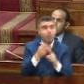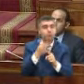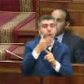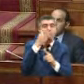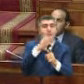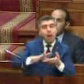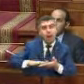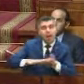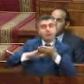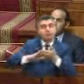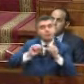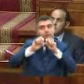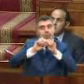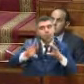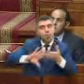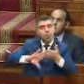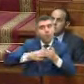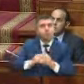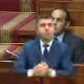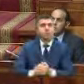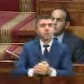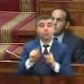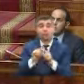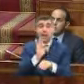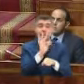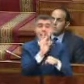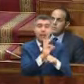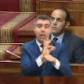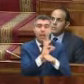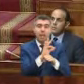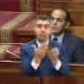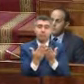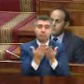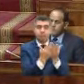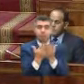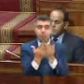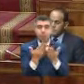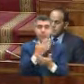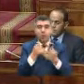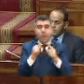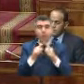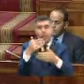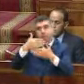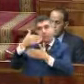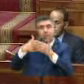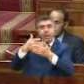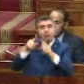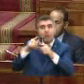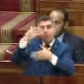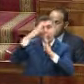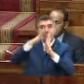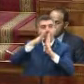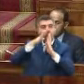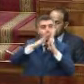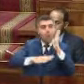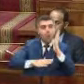ديالها. السيد الوزير، التعليم هو المرأة الحقيقية للأفق لبناء الدولة الحديثة. السيد الوزير، كنشوفوا على أنه على